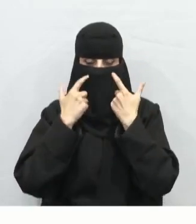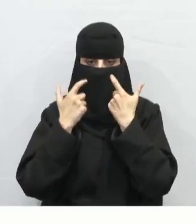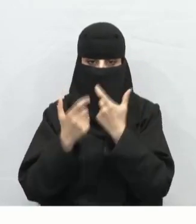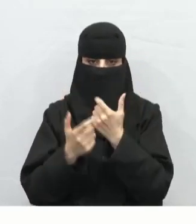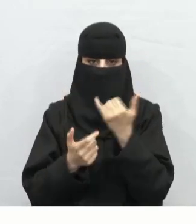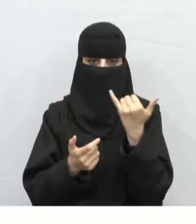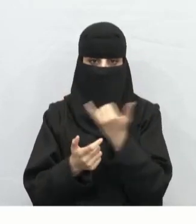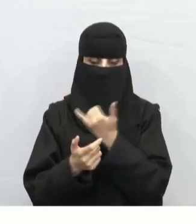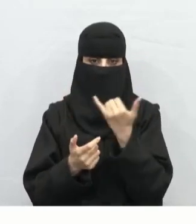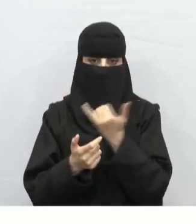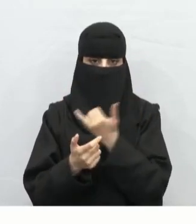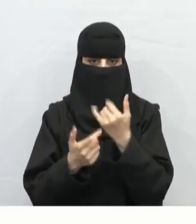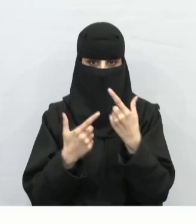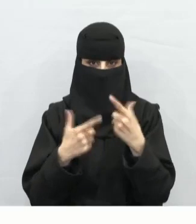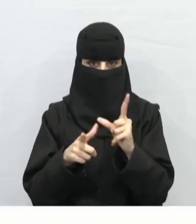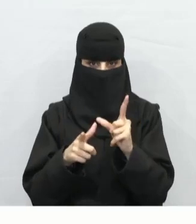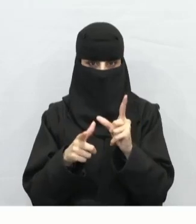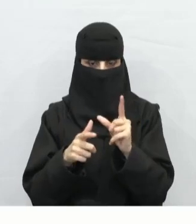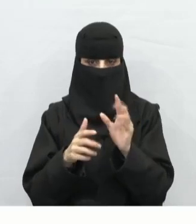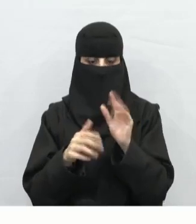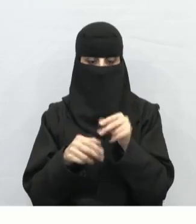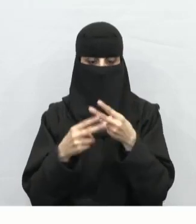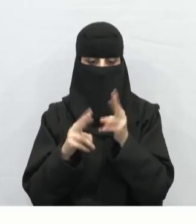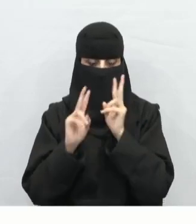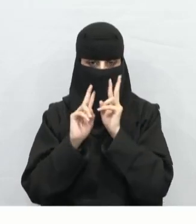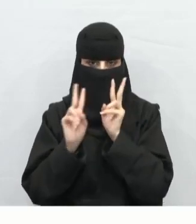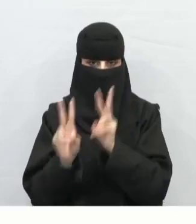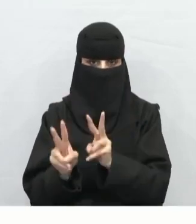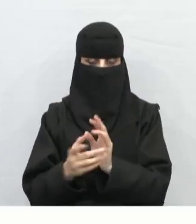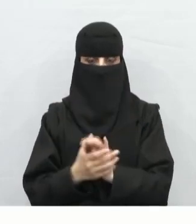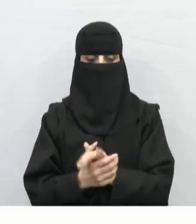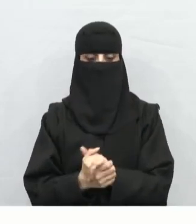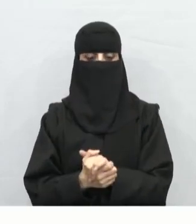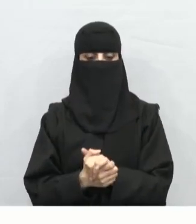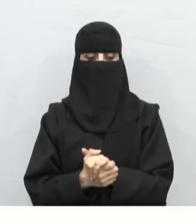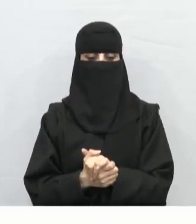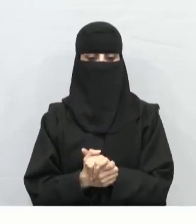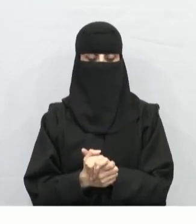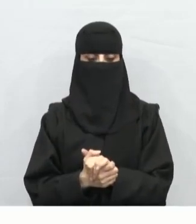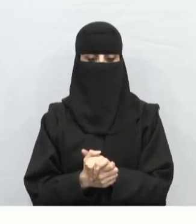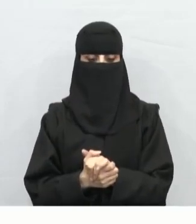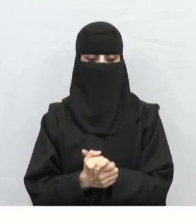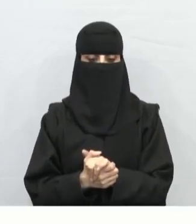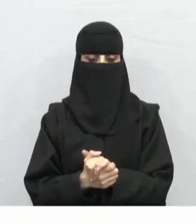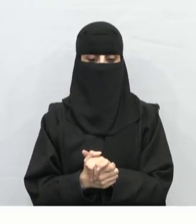شيء مهم درسناه واياكم من قبل الا وهو